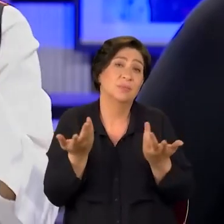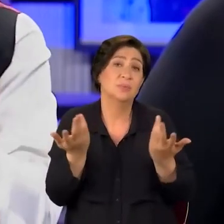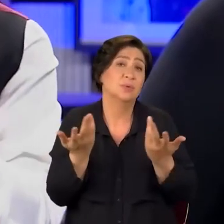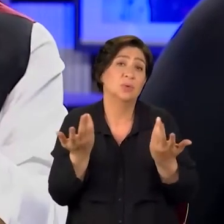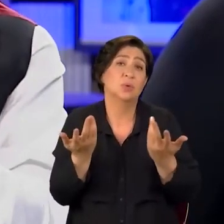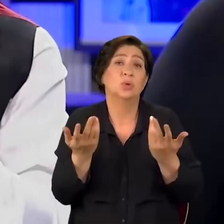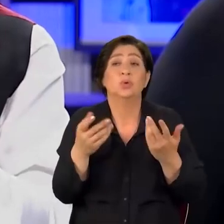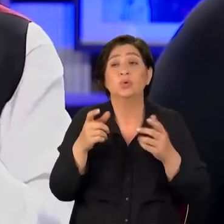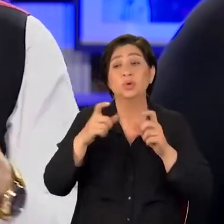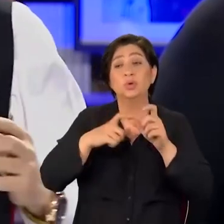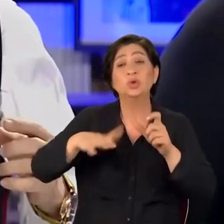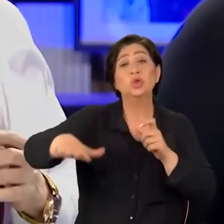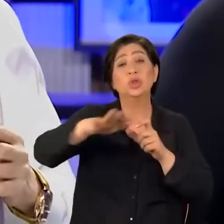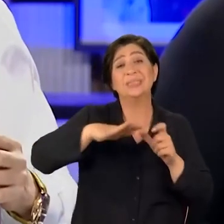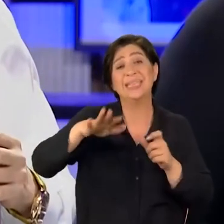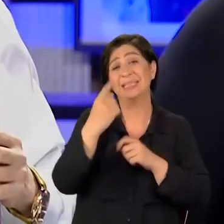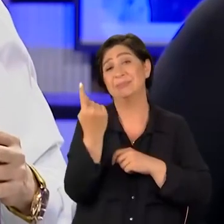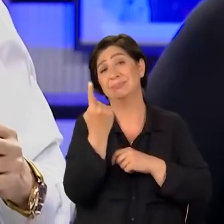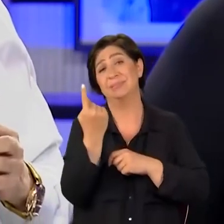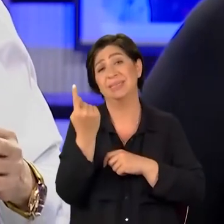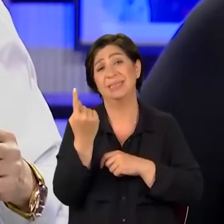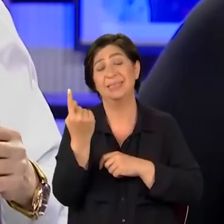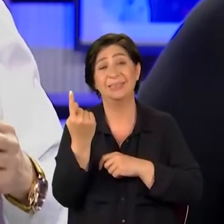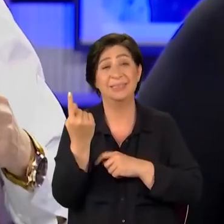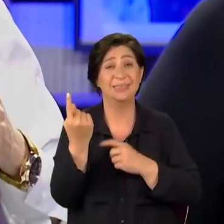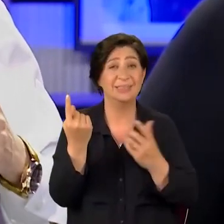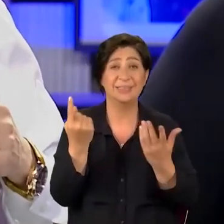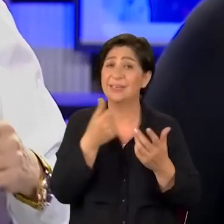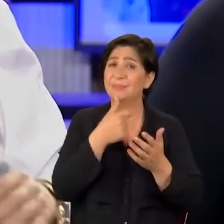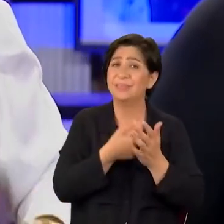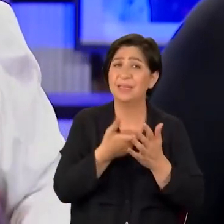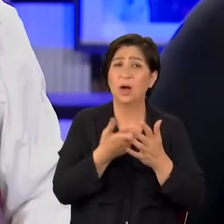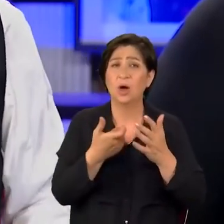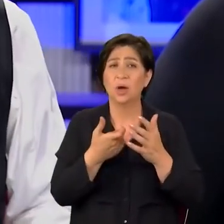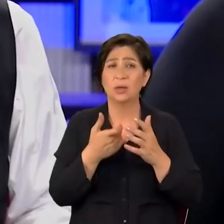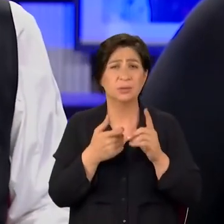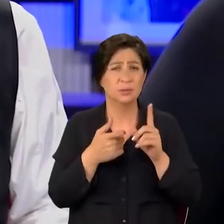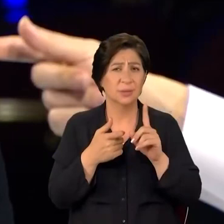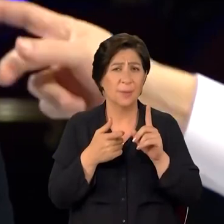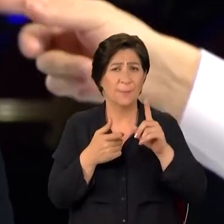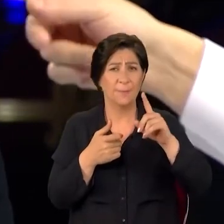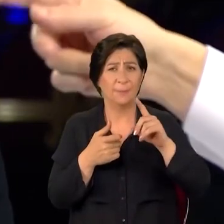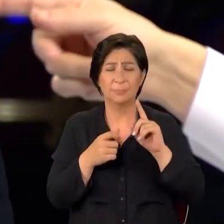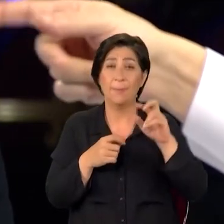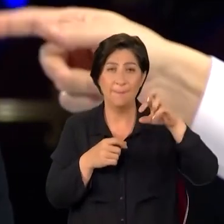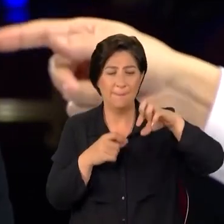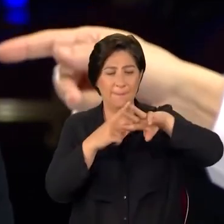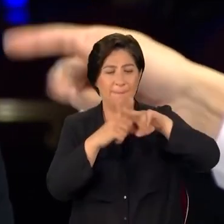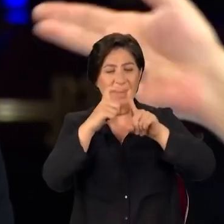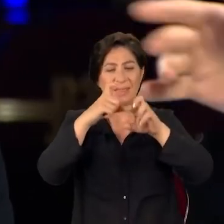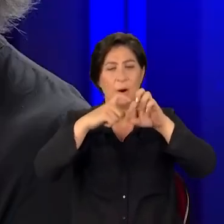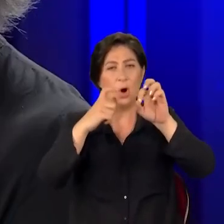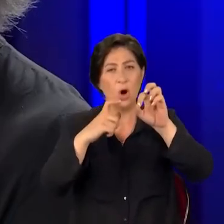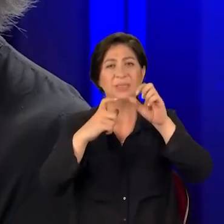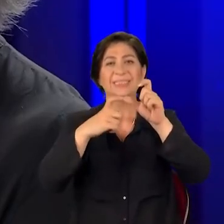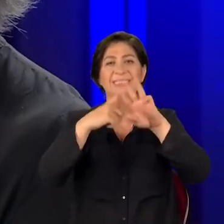da sosyalist bir şey işte neydi adamın adı? Corbyn. Hayır, Pedro Sanchez.